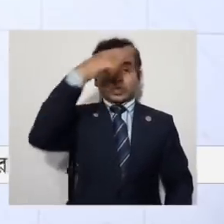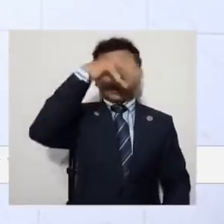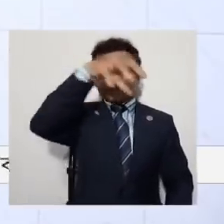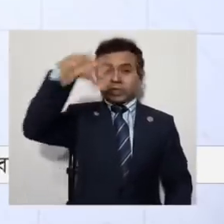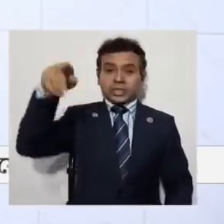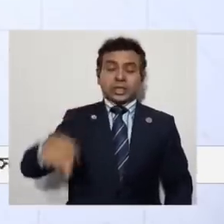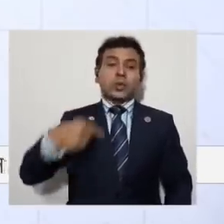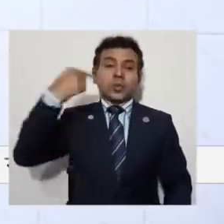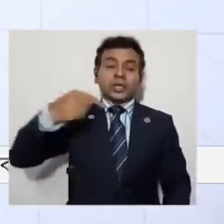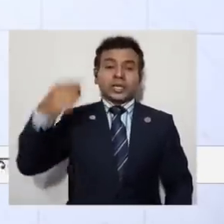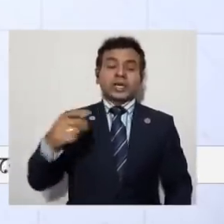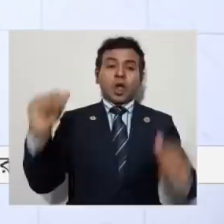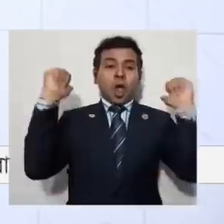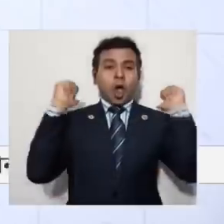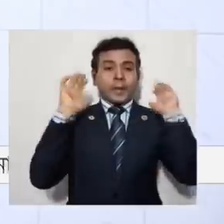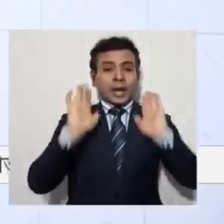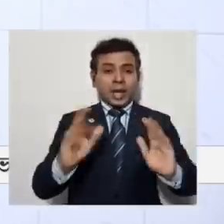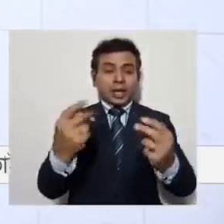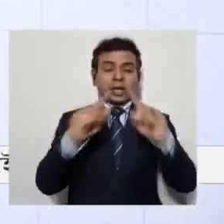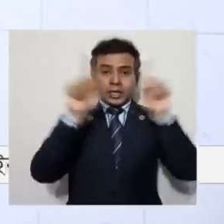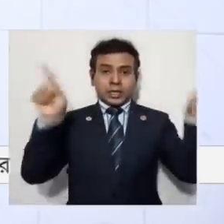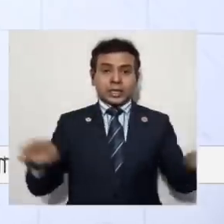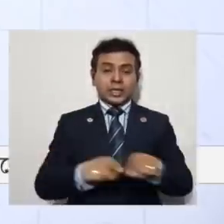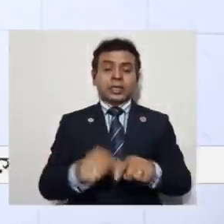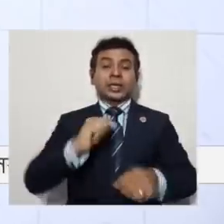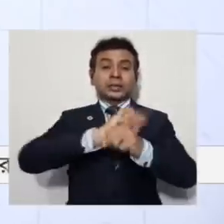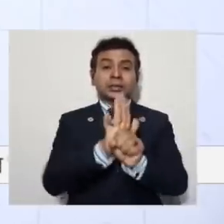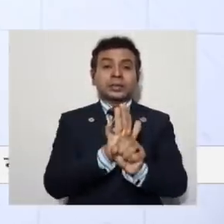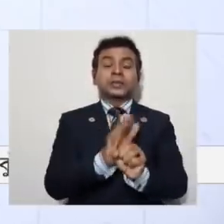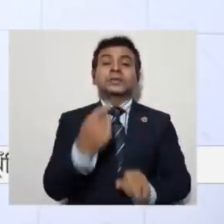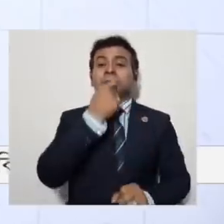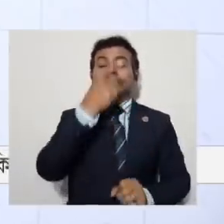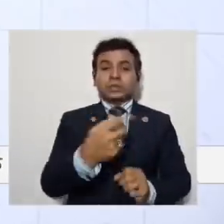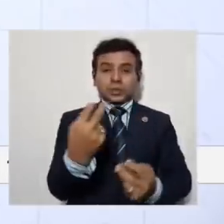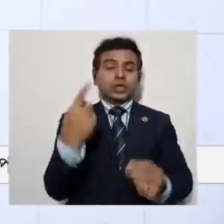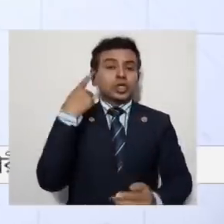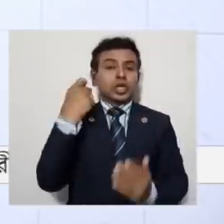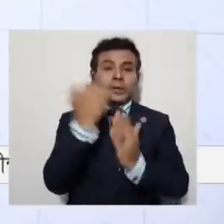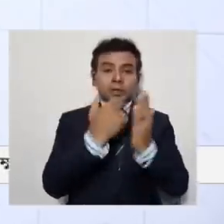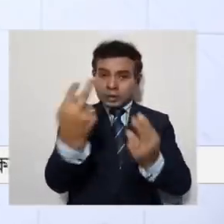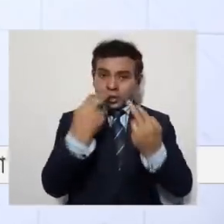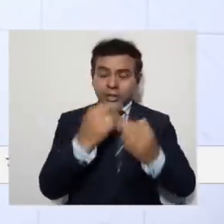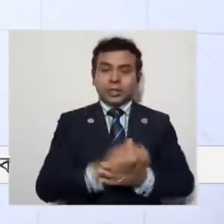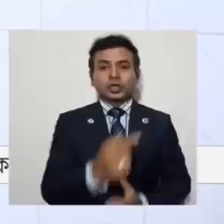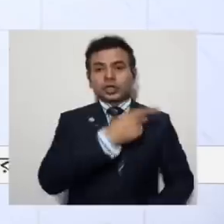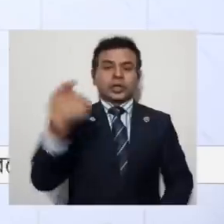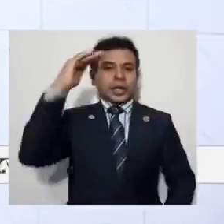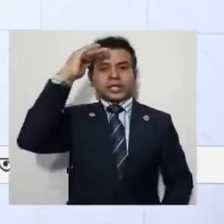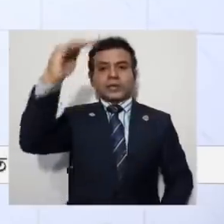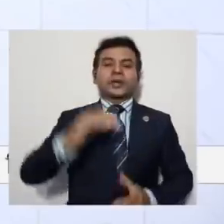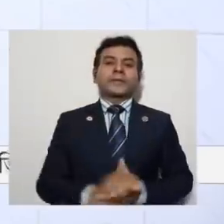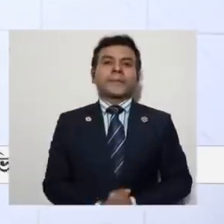এবং সারা বিশ্বের বাংলা ভাষাভাষী যারা প্রতিদিনের স্বাস্থ্য অধিদপ্তর কর্তৃক প্রচারিত